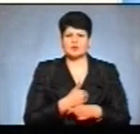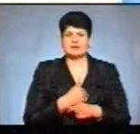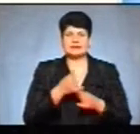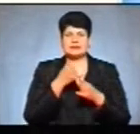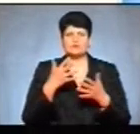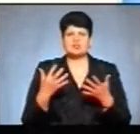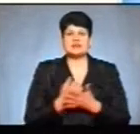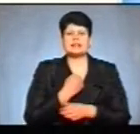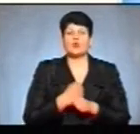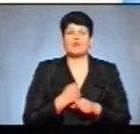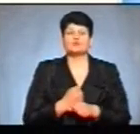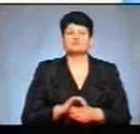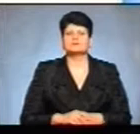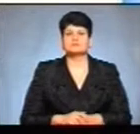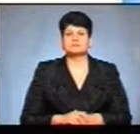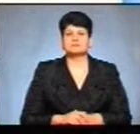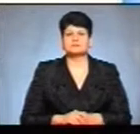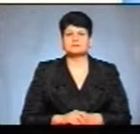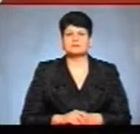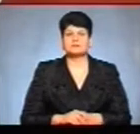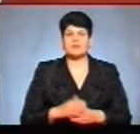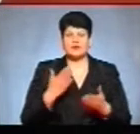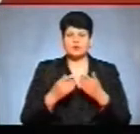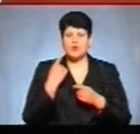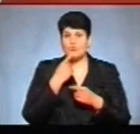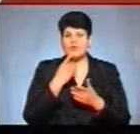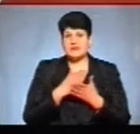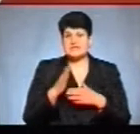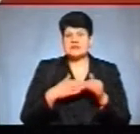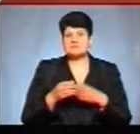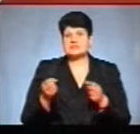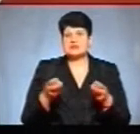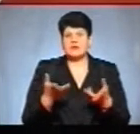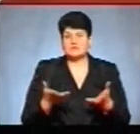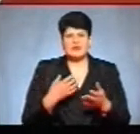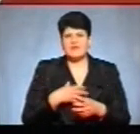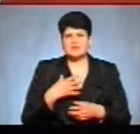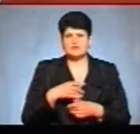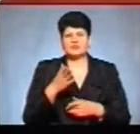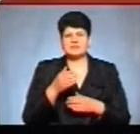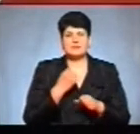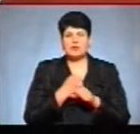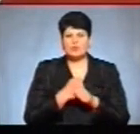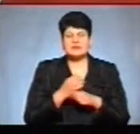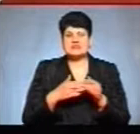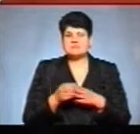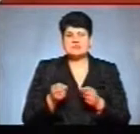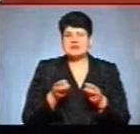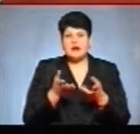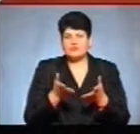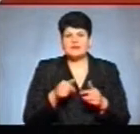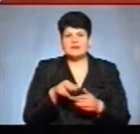зможе знайти роботу? Якщо йде мова про роботу за спеціальністю. Неважливо. Якщо у вас немає роботи за спеціальністю, ви йдете в